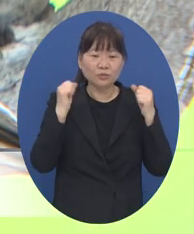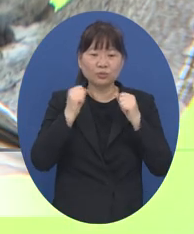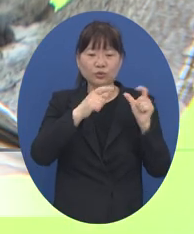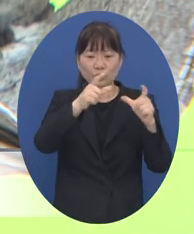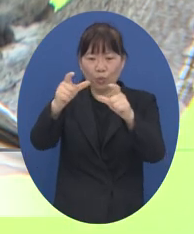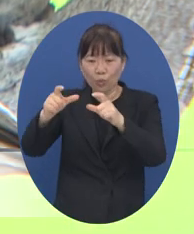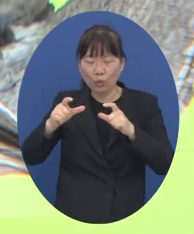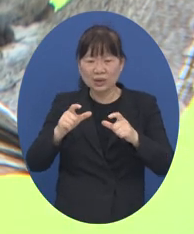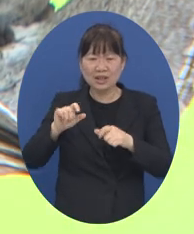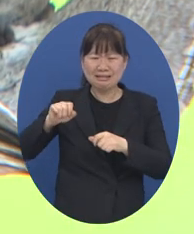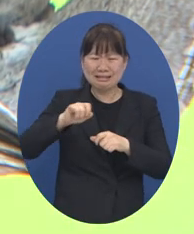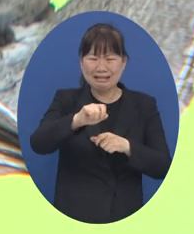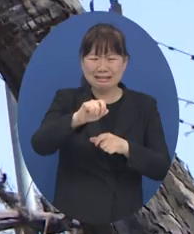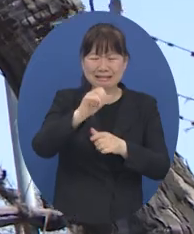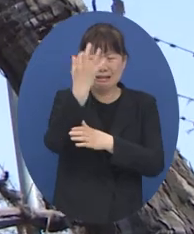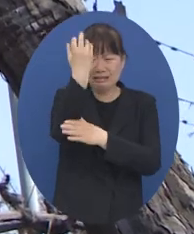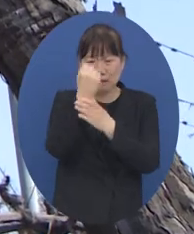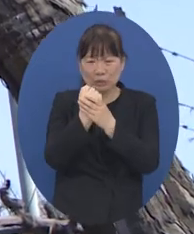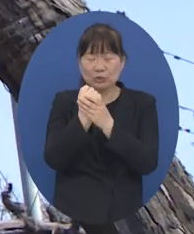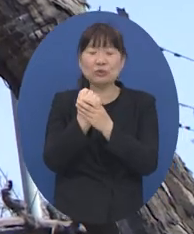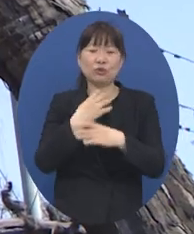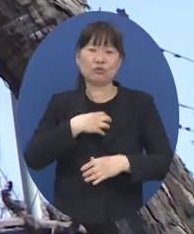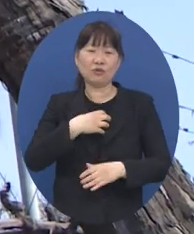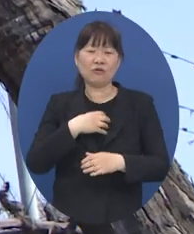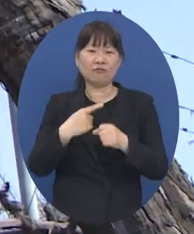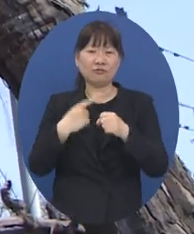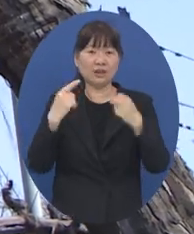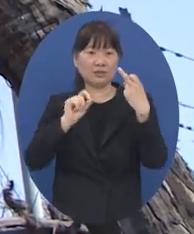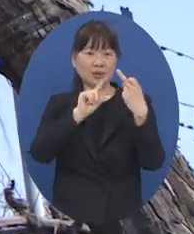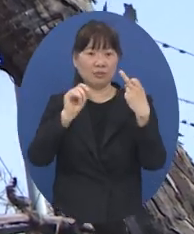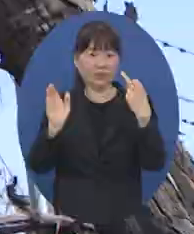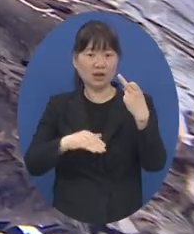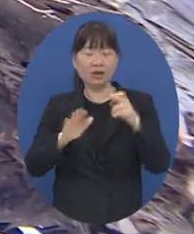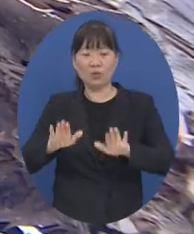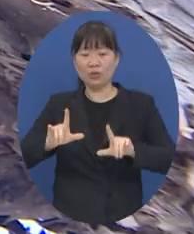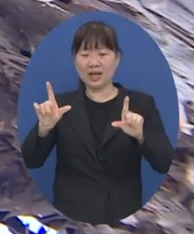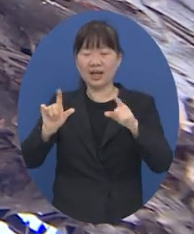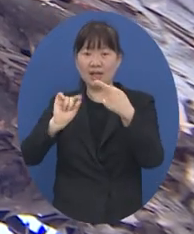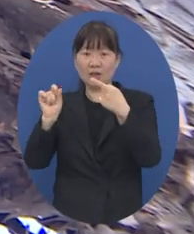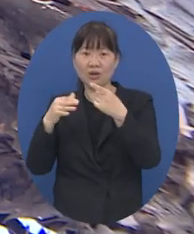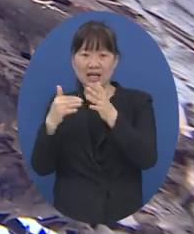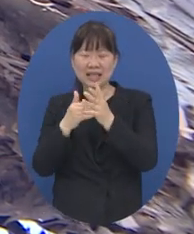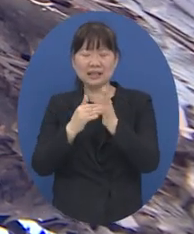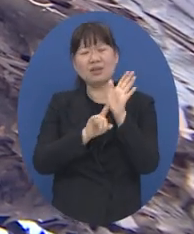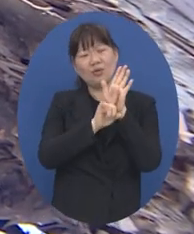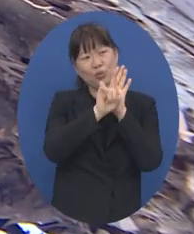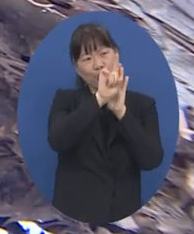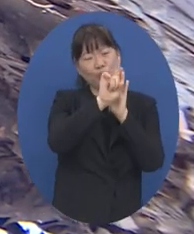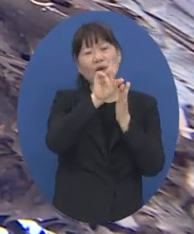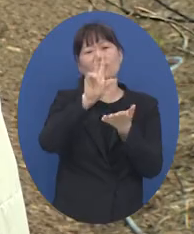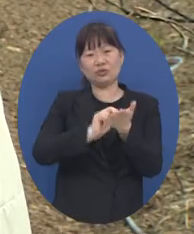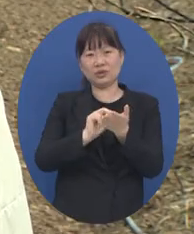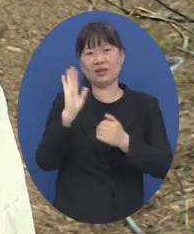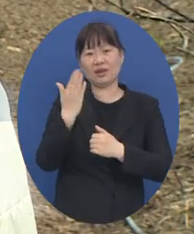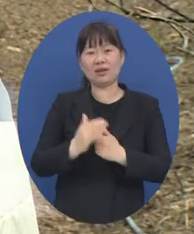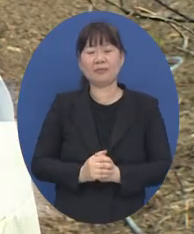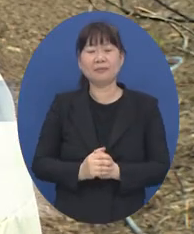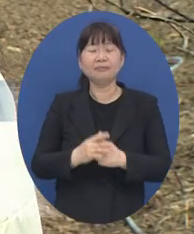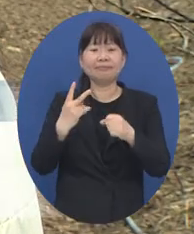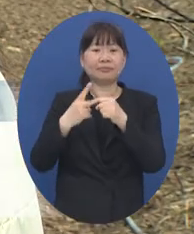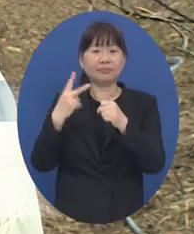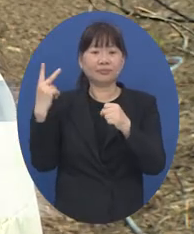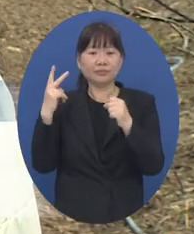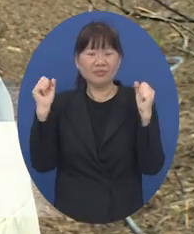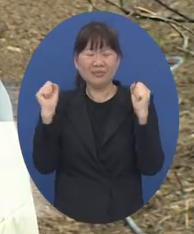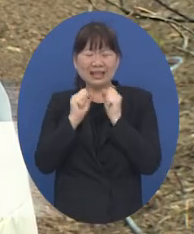확산이 우려되고 있습니다. 작년 12월부터 올 1월까지 기온이 상승한 게 원인입니다. 재작년